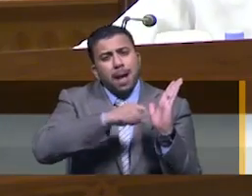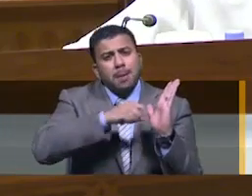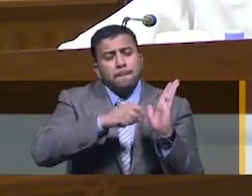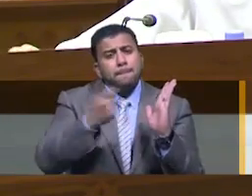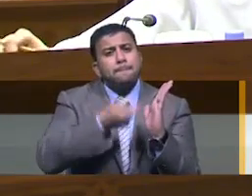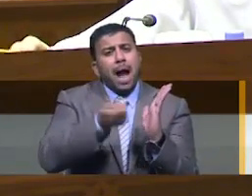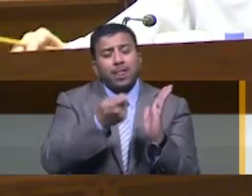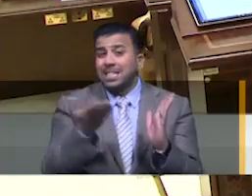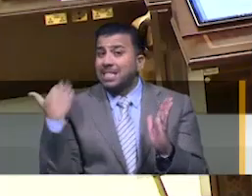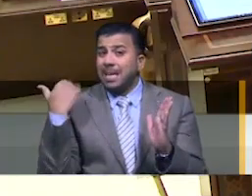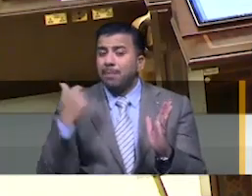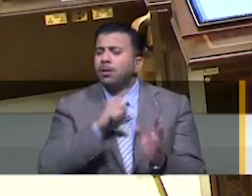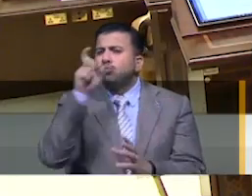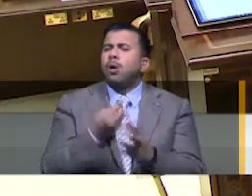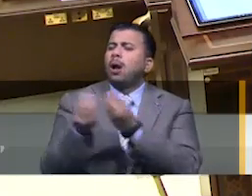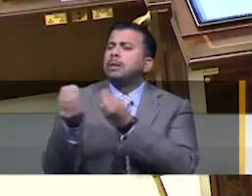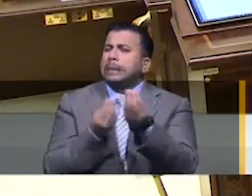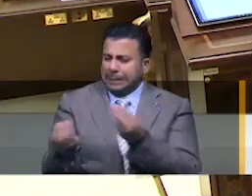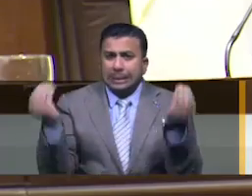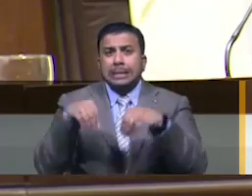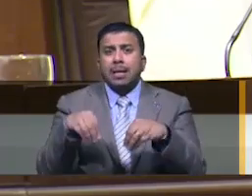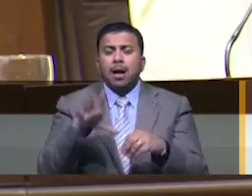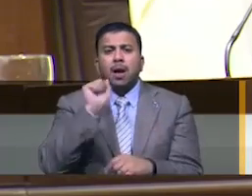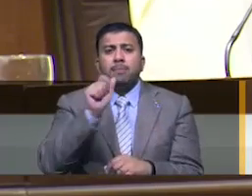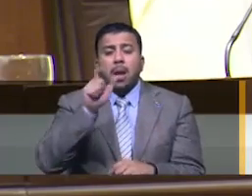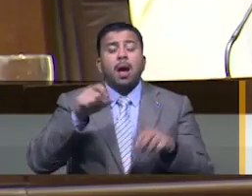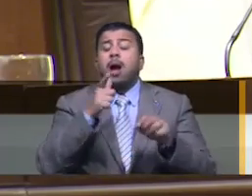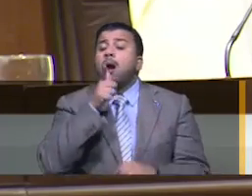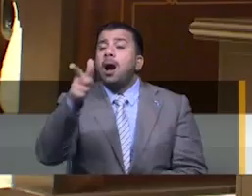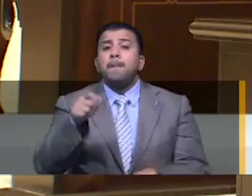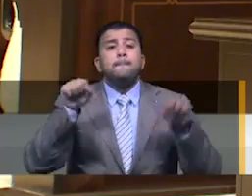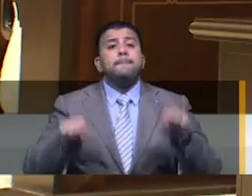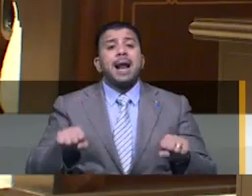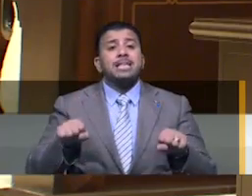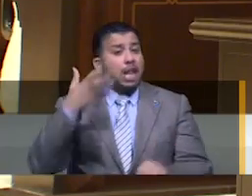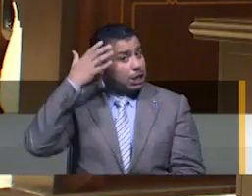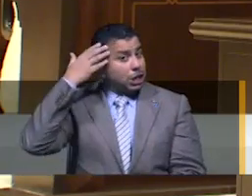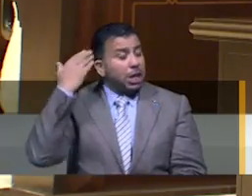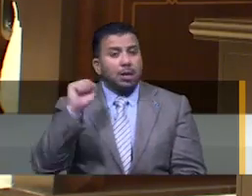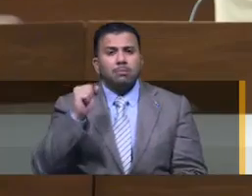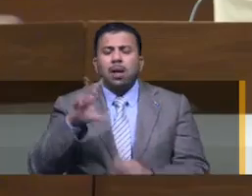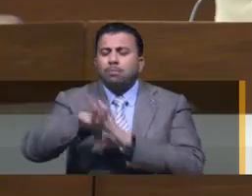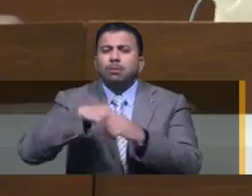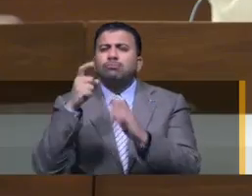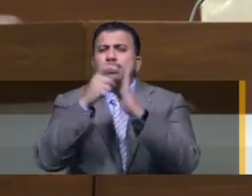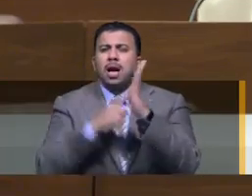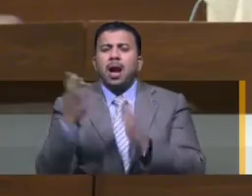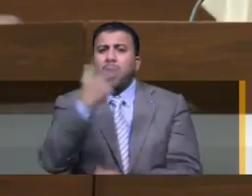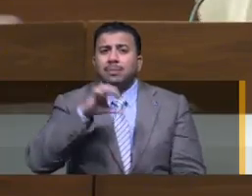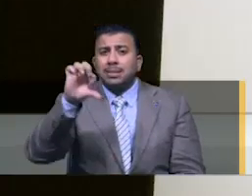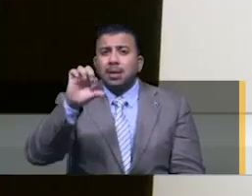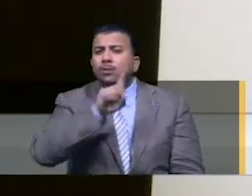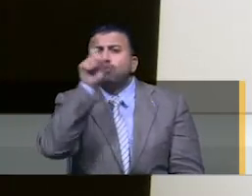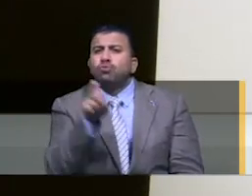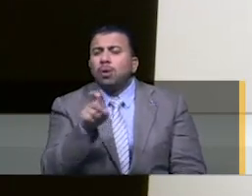السابقة وبعد نقاش مستفيض، أقر المجلس الاستشاري في جلسته التاسعة مشروع توصياته بشأن